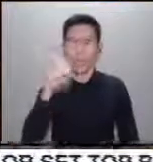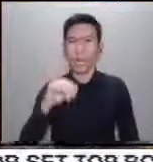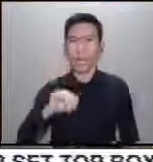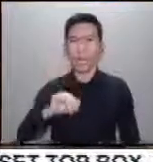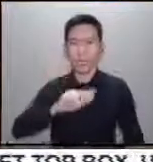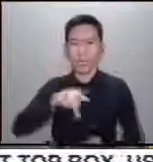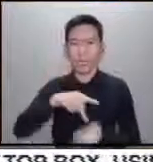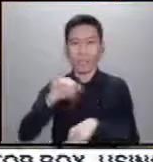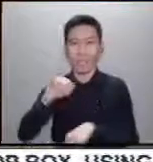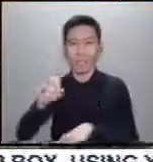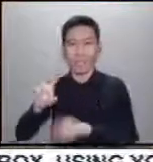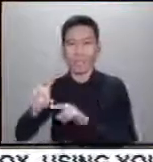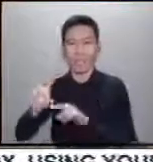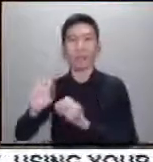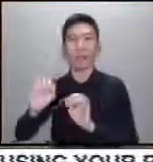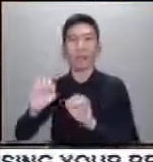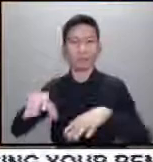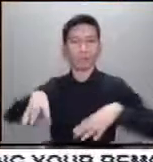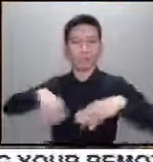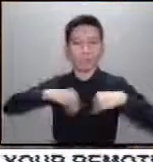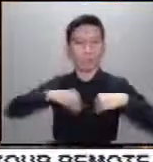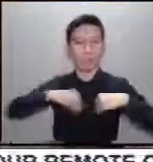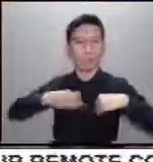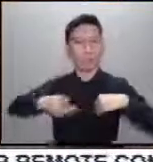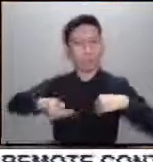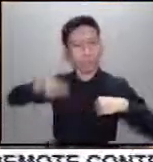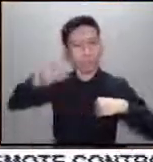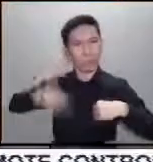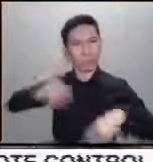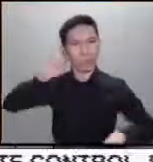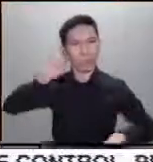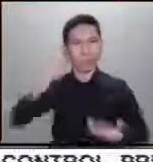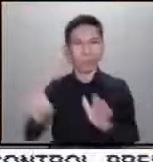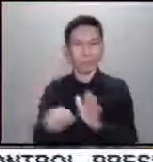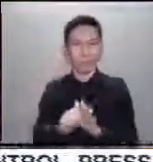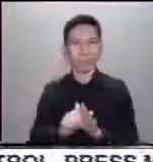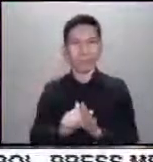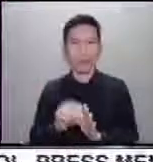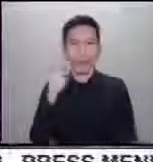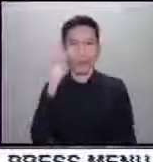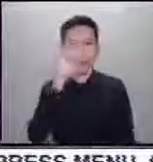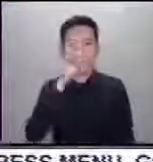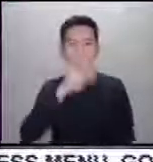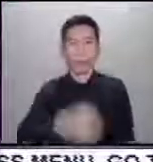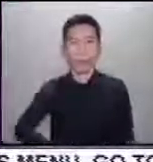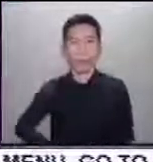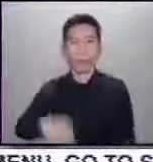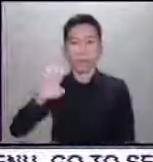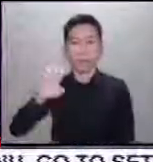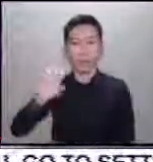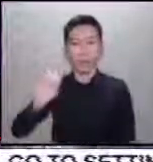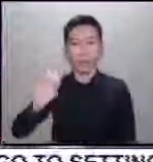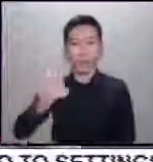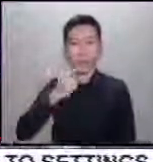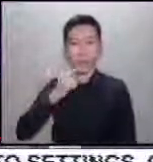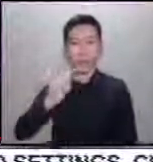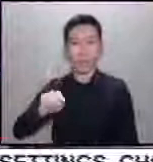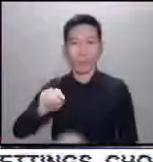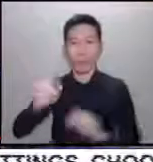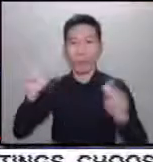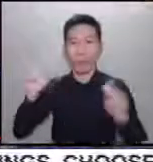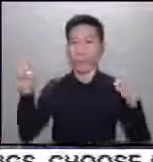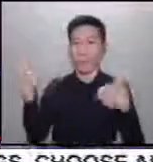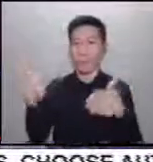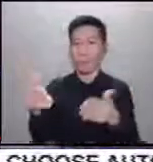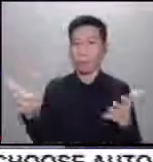ID bilang pagkilanlan ng isang Pilipino. Sa ilalim ng EO, magiging sentro ng identification platform ng pamahalaan ang